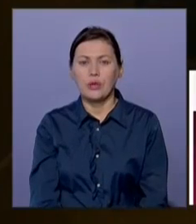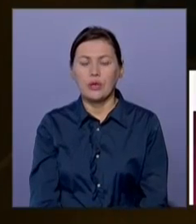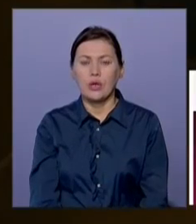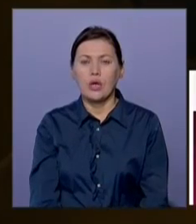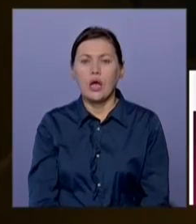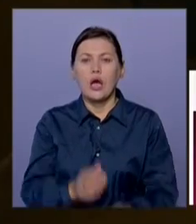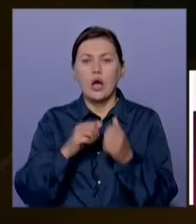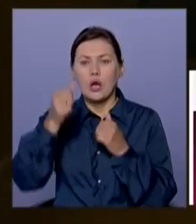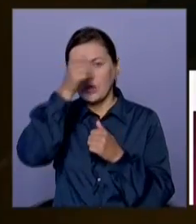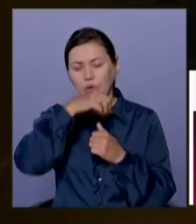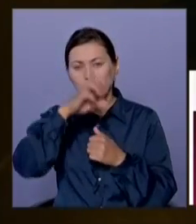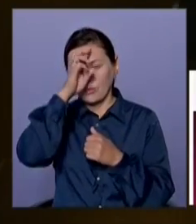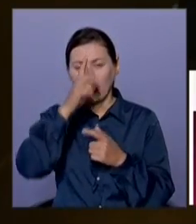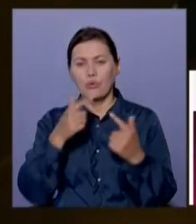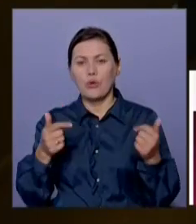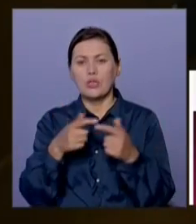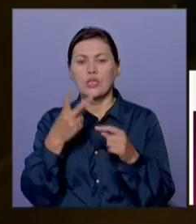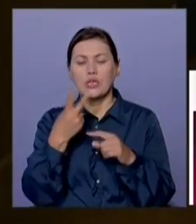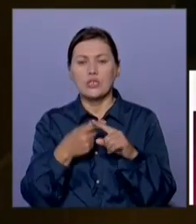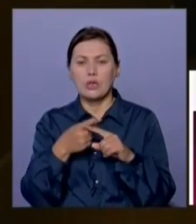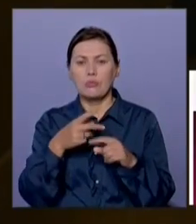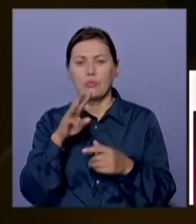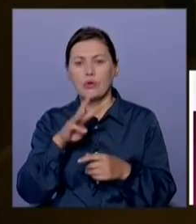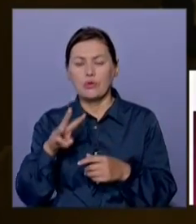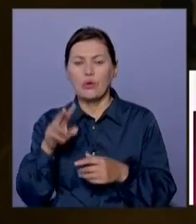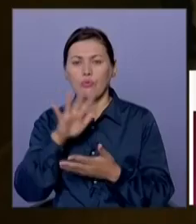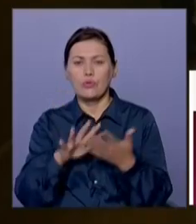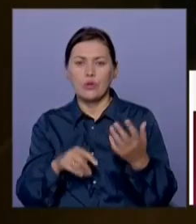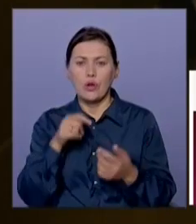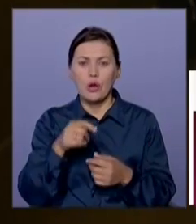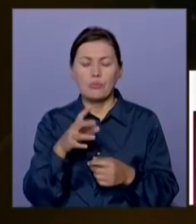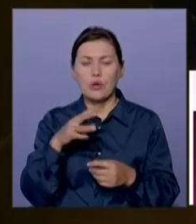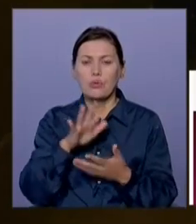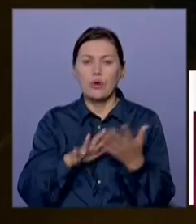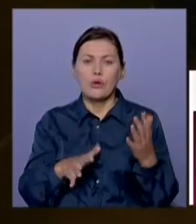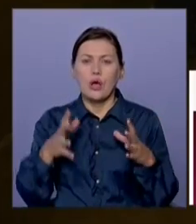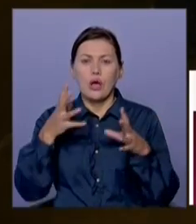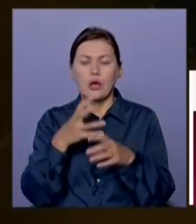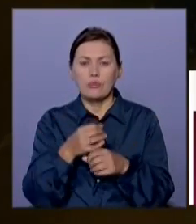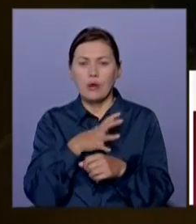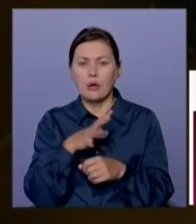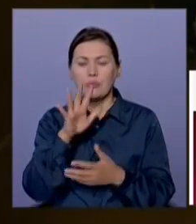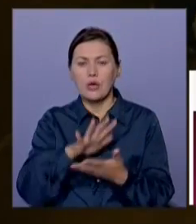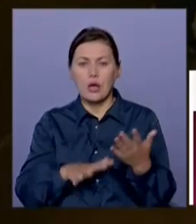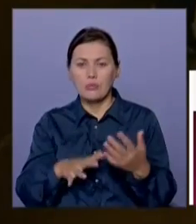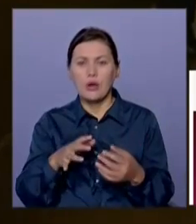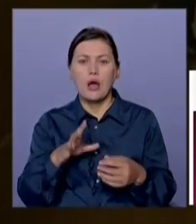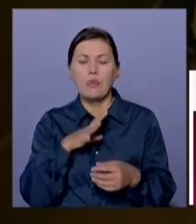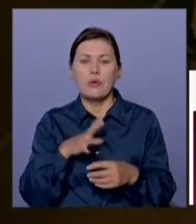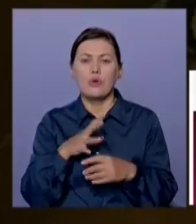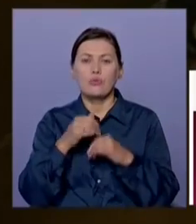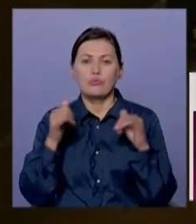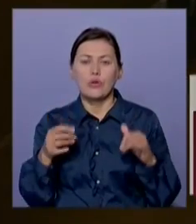Жыл сайын мемлекеттік органдарға 2,5 миллиондай өтініш келіп түседі. Соңғы жылдары өтініштер саны азайғанымен шағымдардың мөлшері артып